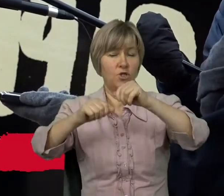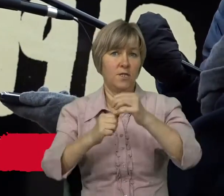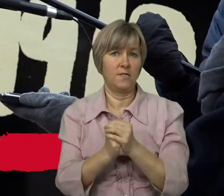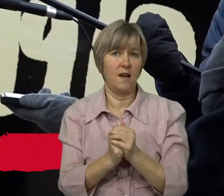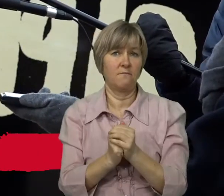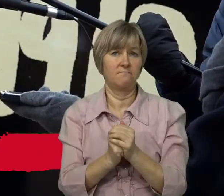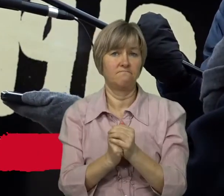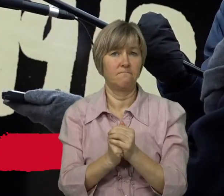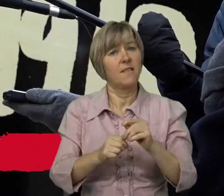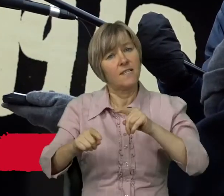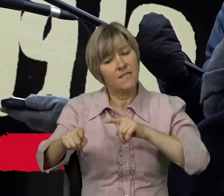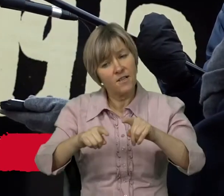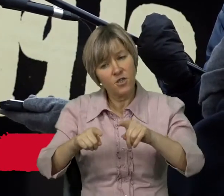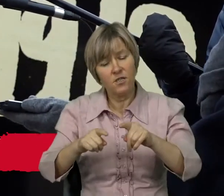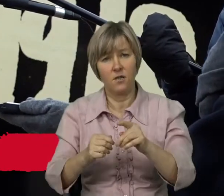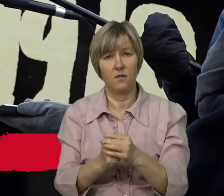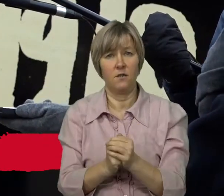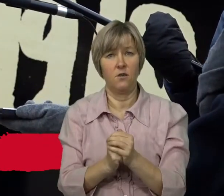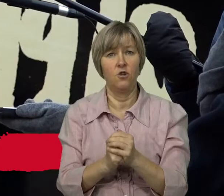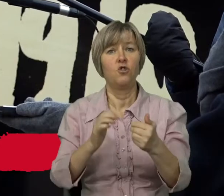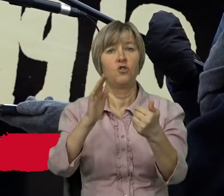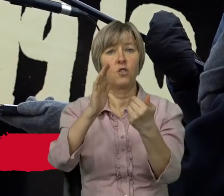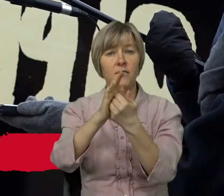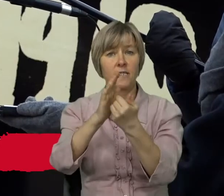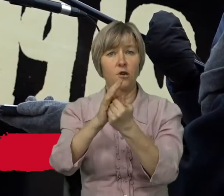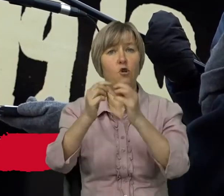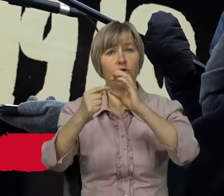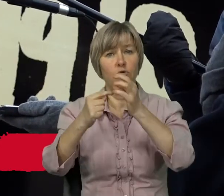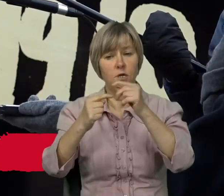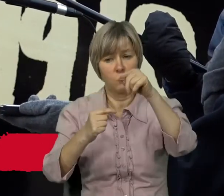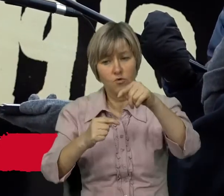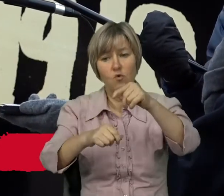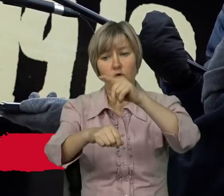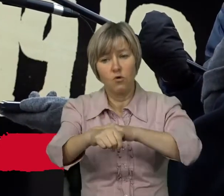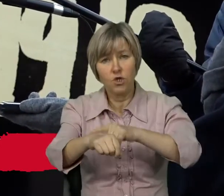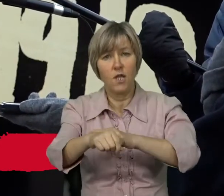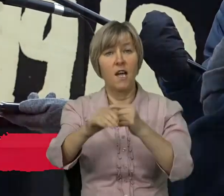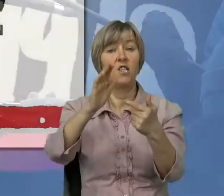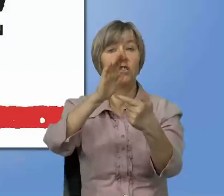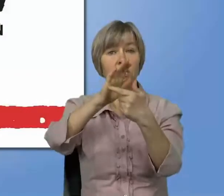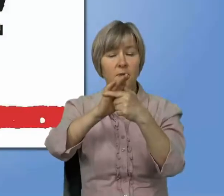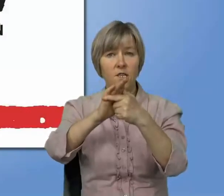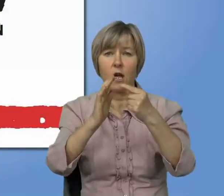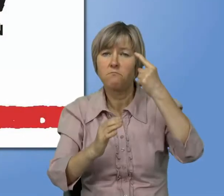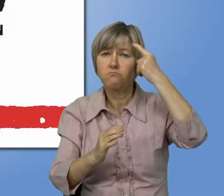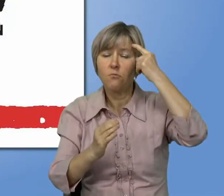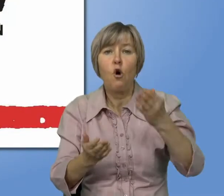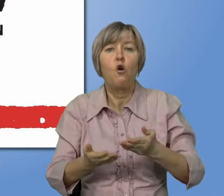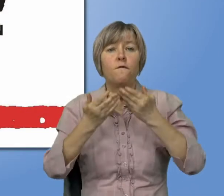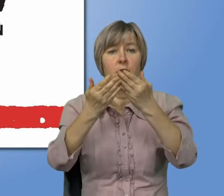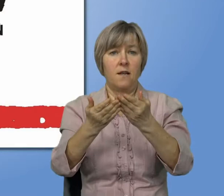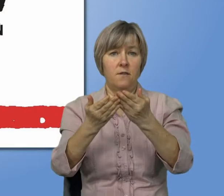Symboliczny apel 16 grudnia tutaj o godzinie 17, wspominający ofiary,